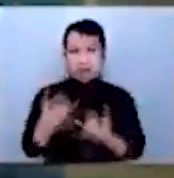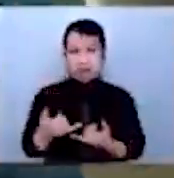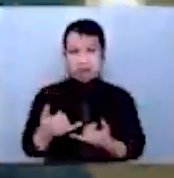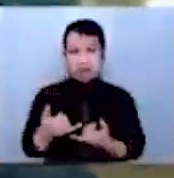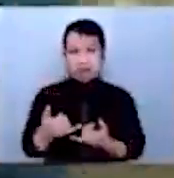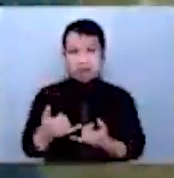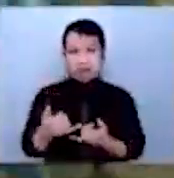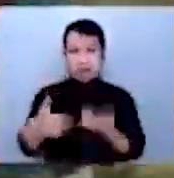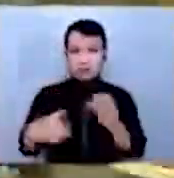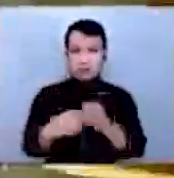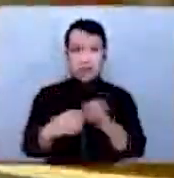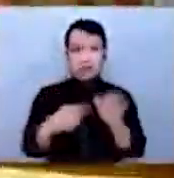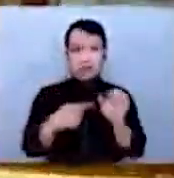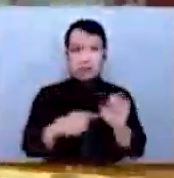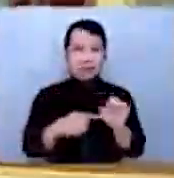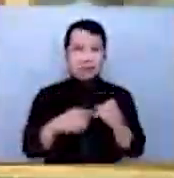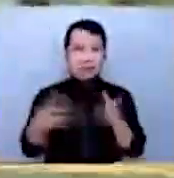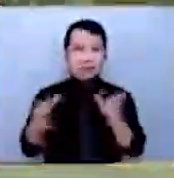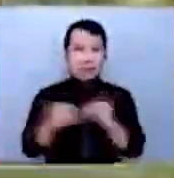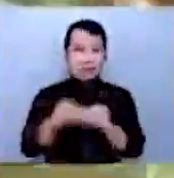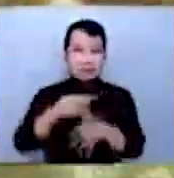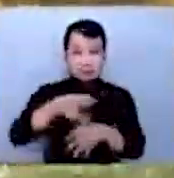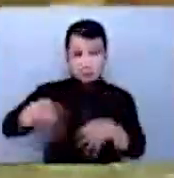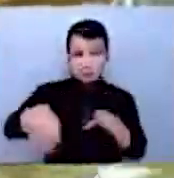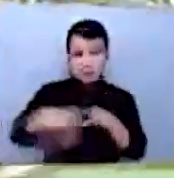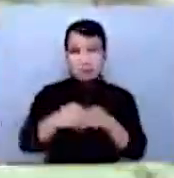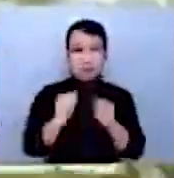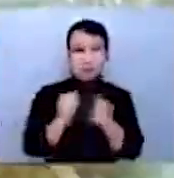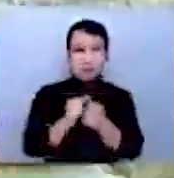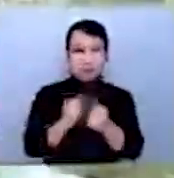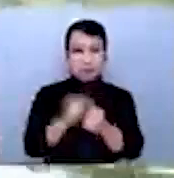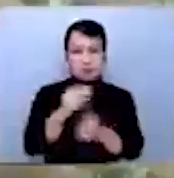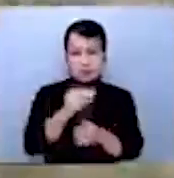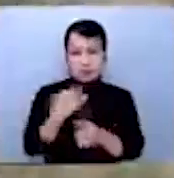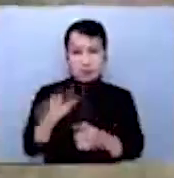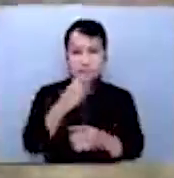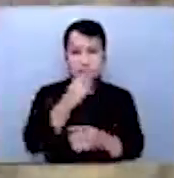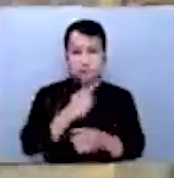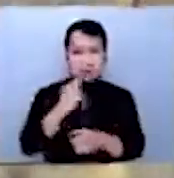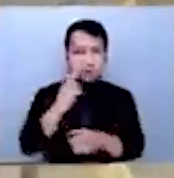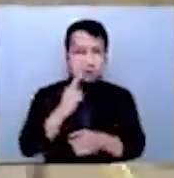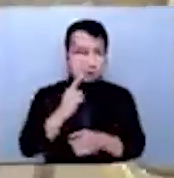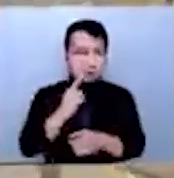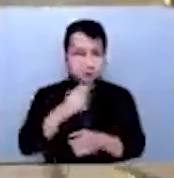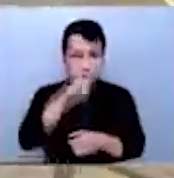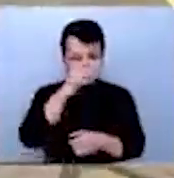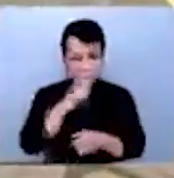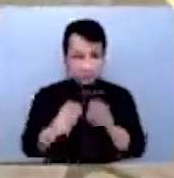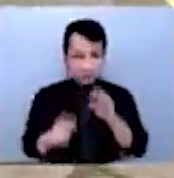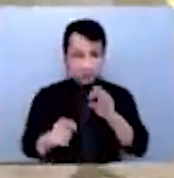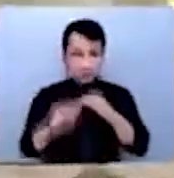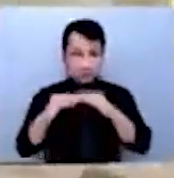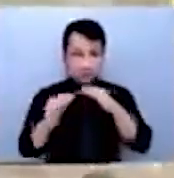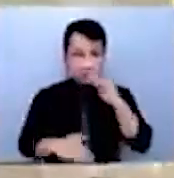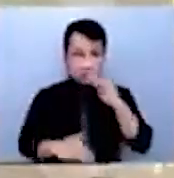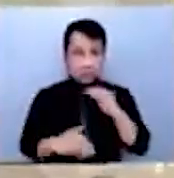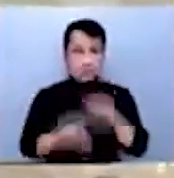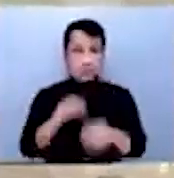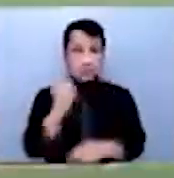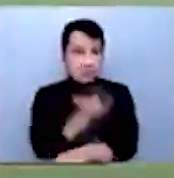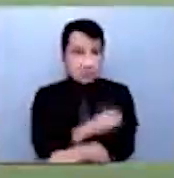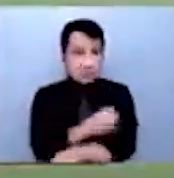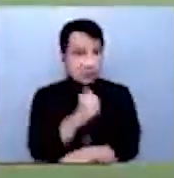ng exemption. Pwede na rin kasing sumama sa loob ng mall at restaurant ng mga nasa edad 18 years old pababa, bakunado man o